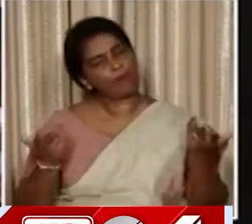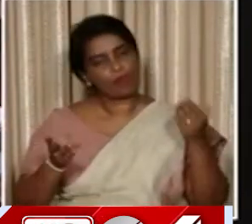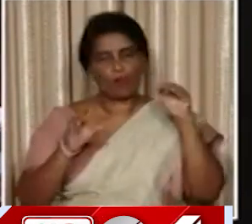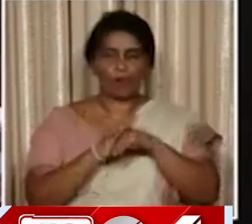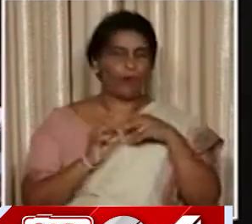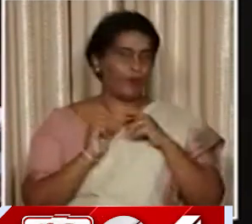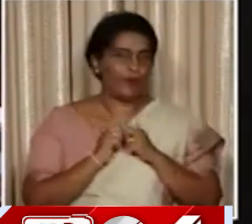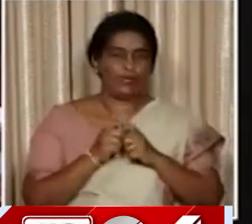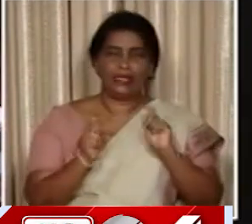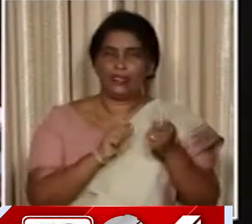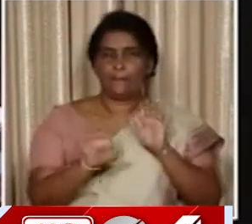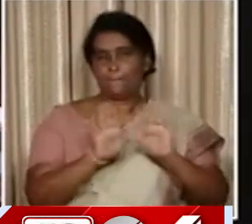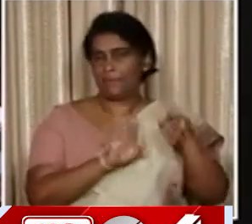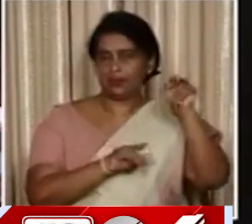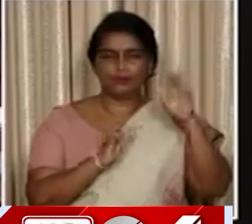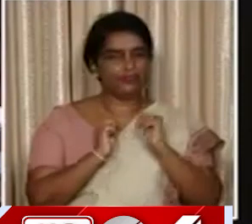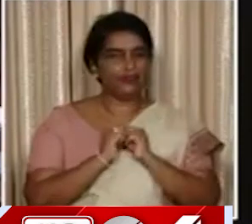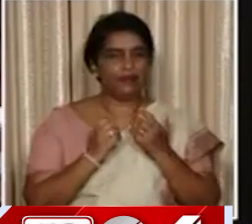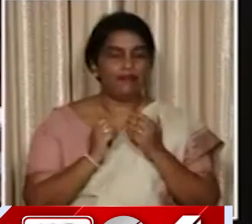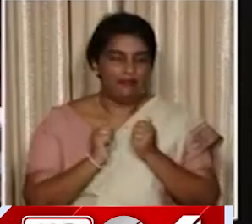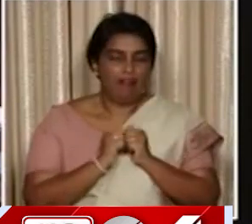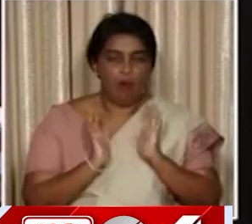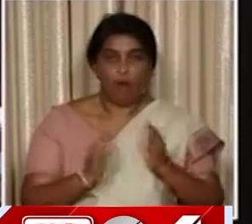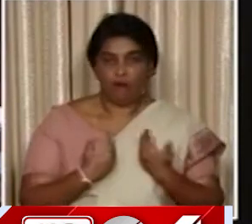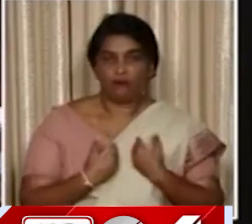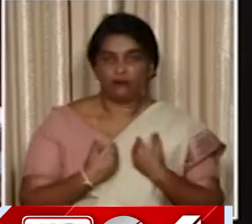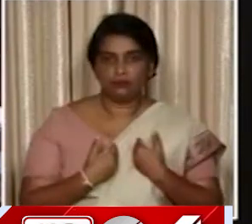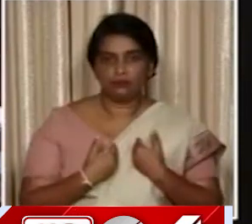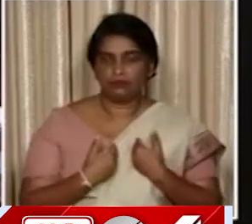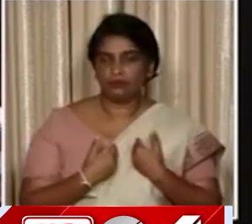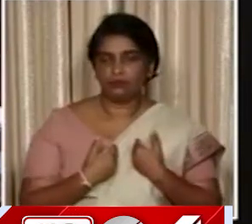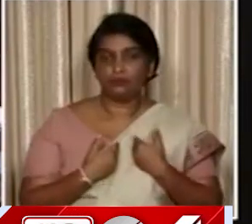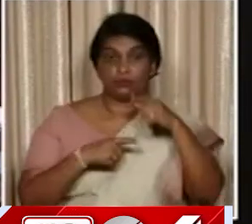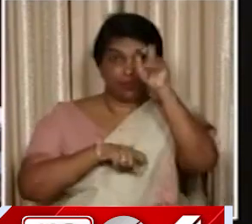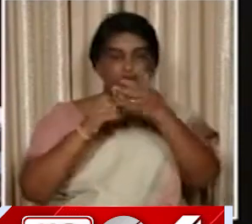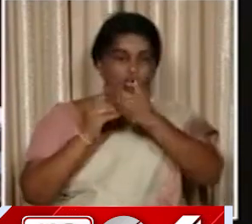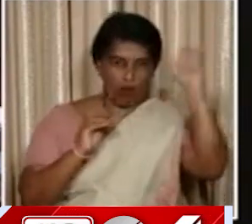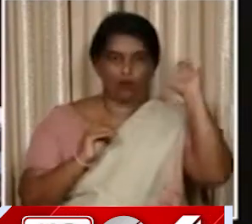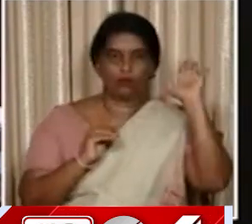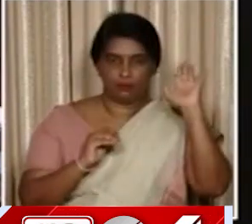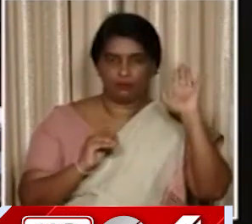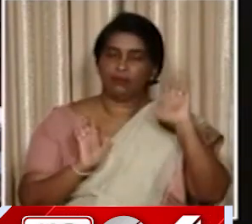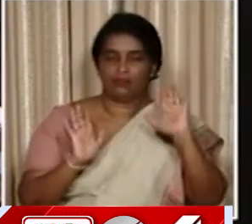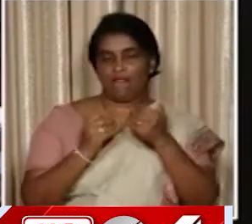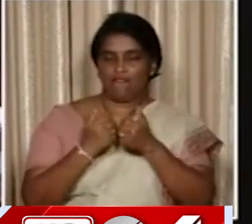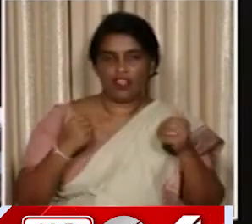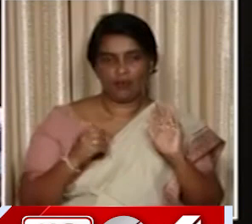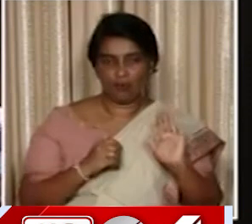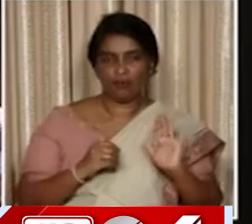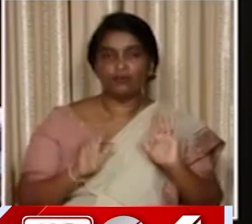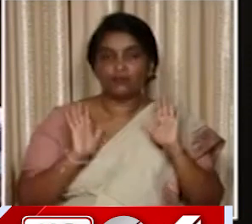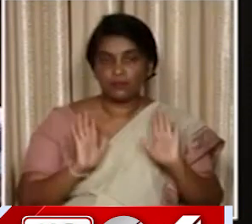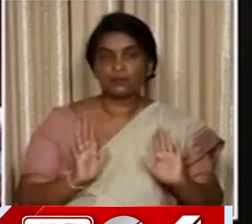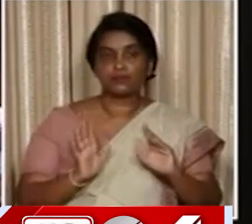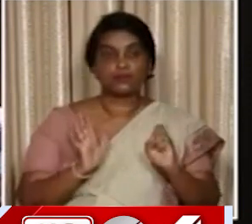apita wedan naha cricket paripalane naha apita wedak thiyena me inne un tika elo ganna ona eka wenama kathandara namuth